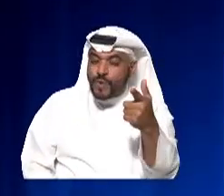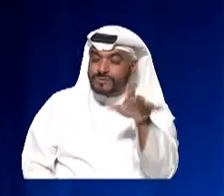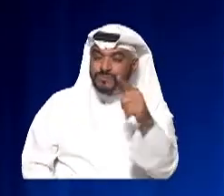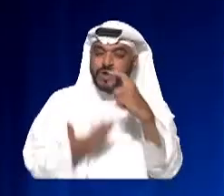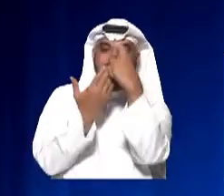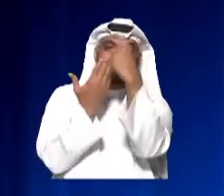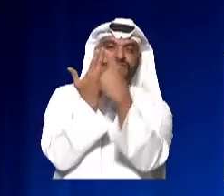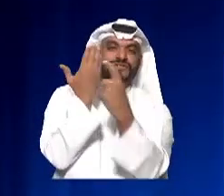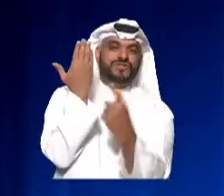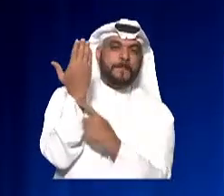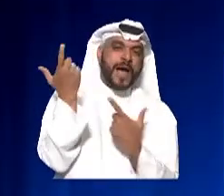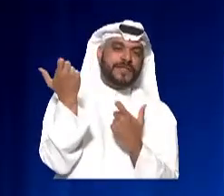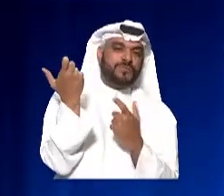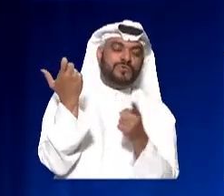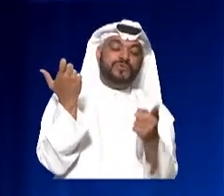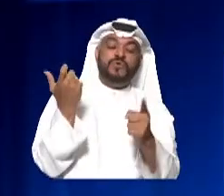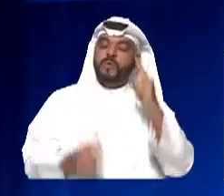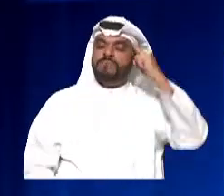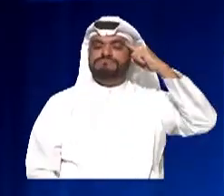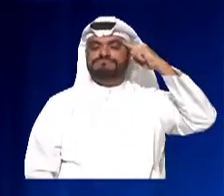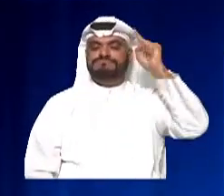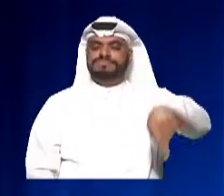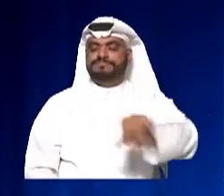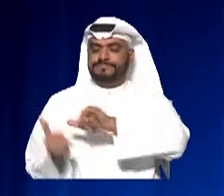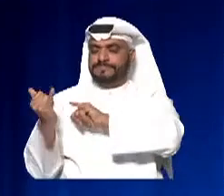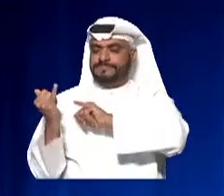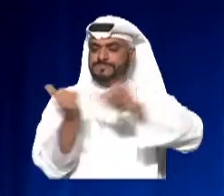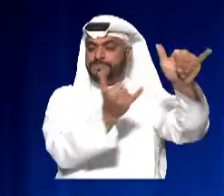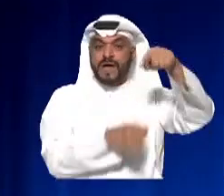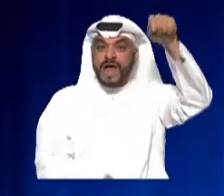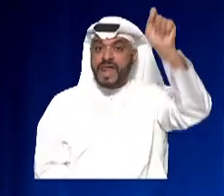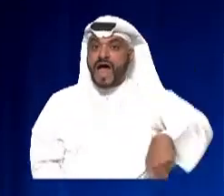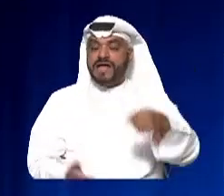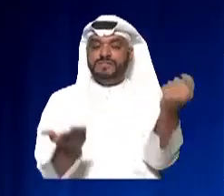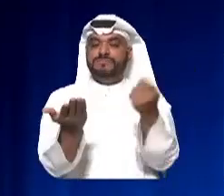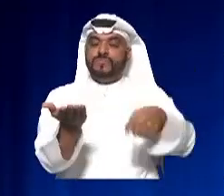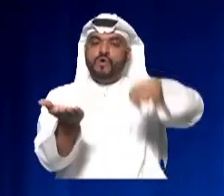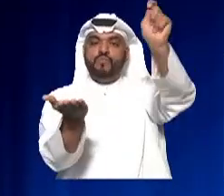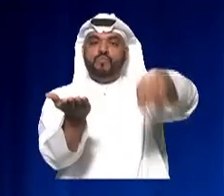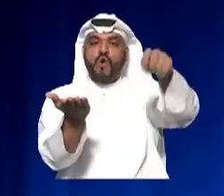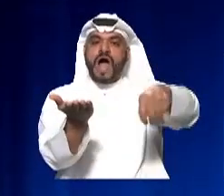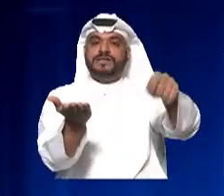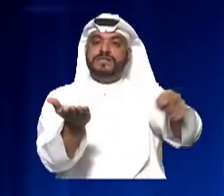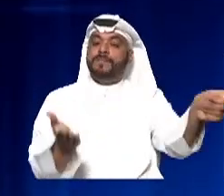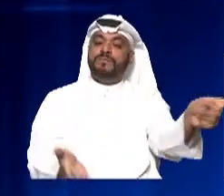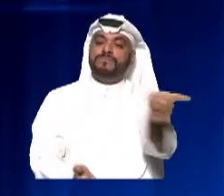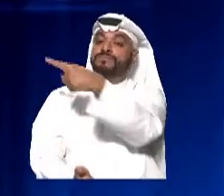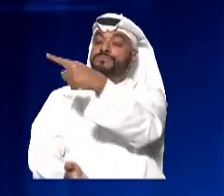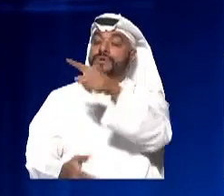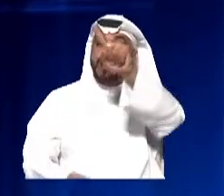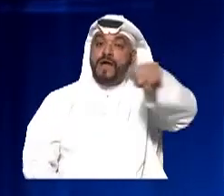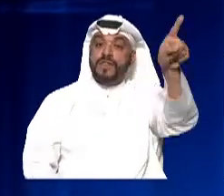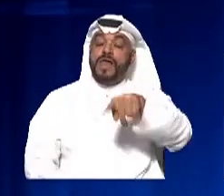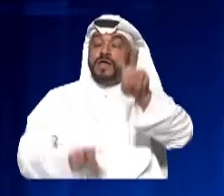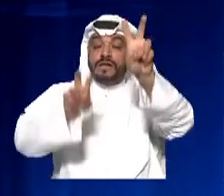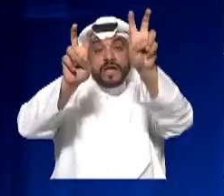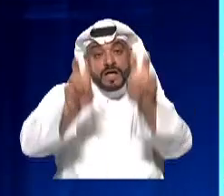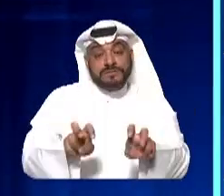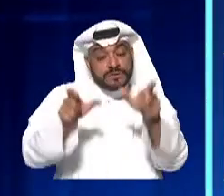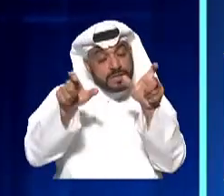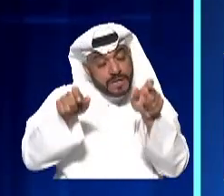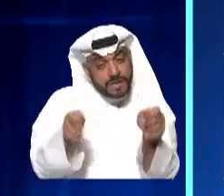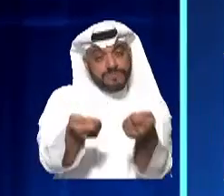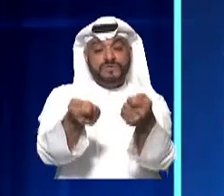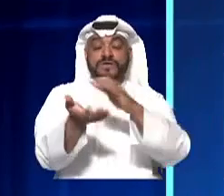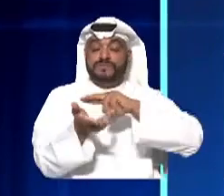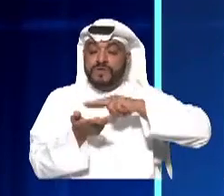الدولي لمحاسبة مرتكبيها وفق قواعد القوانين المشار إليها وبما يحفظ الأمن